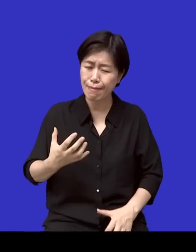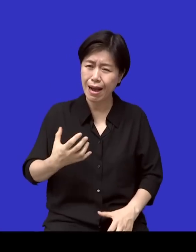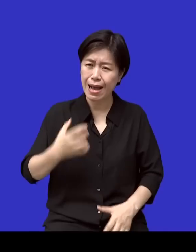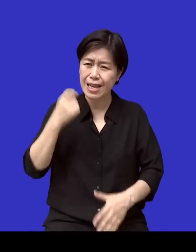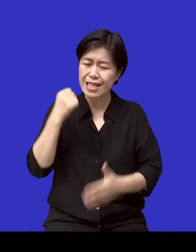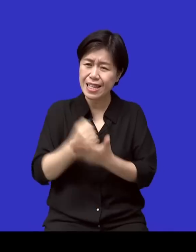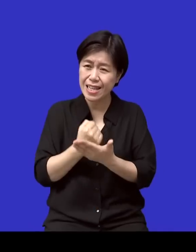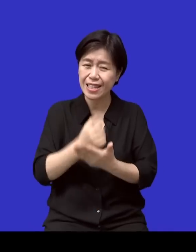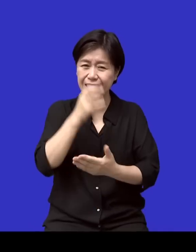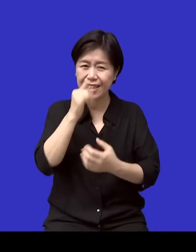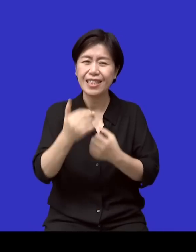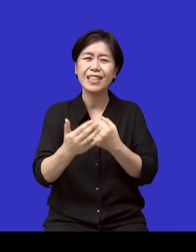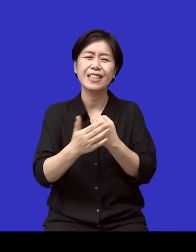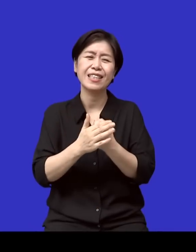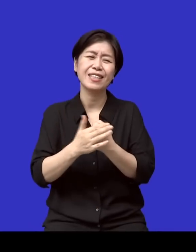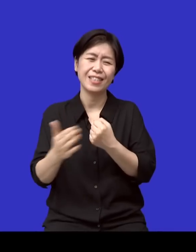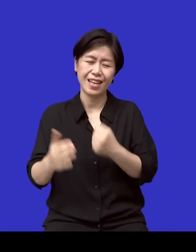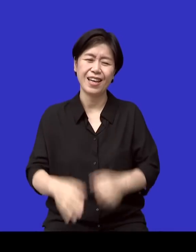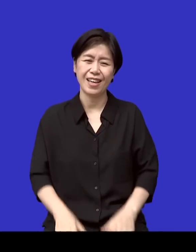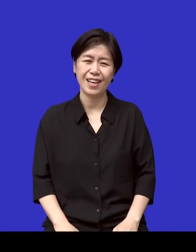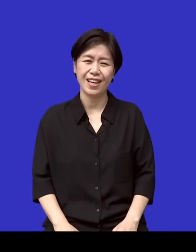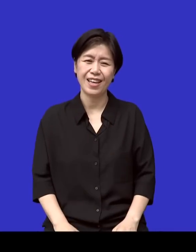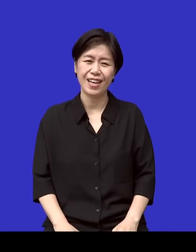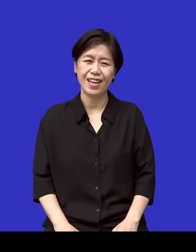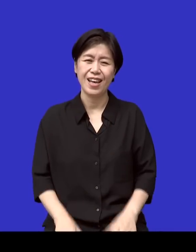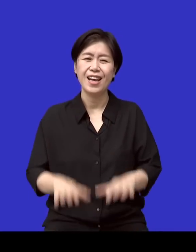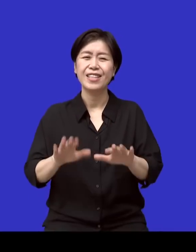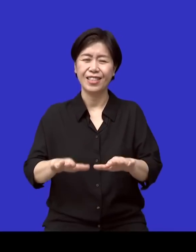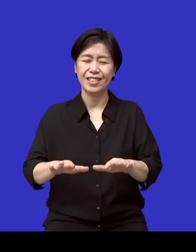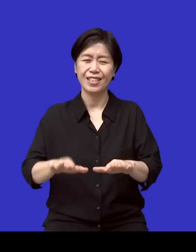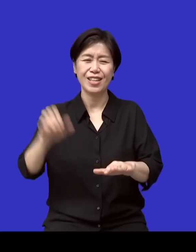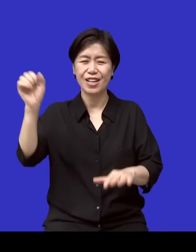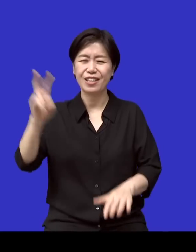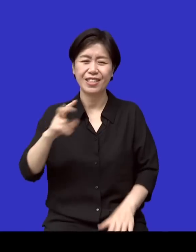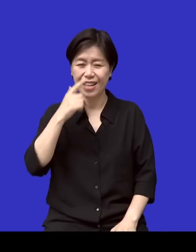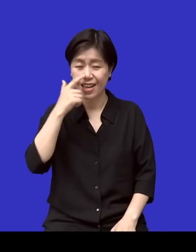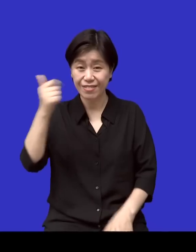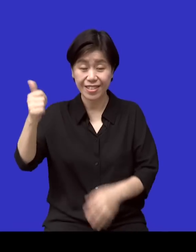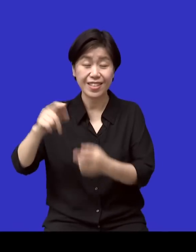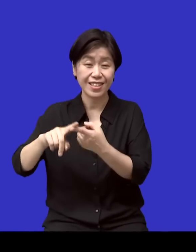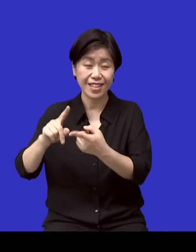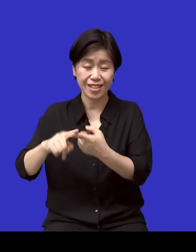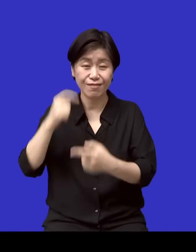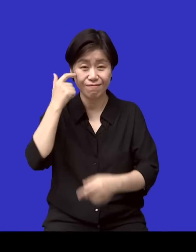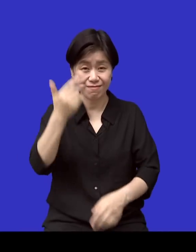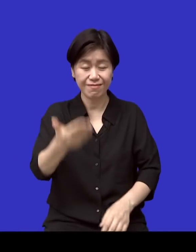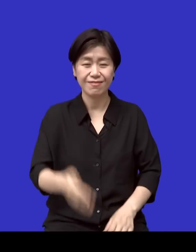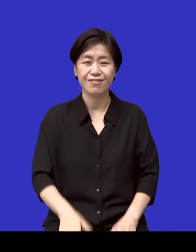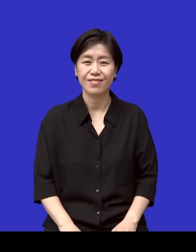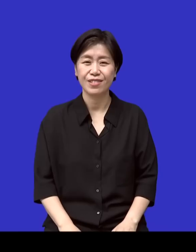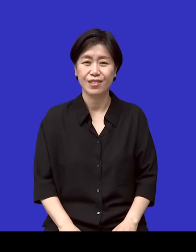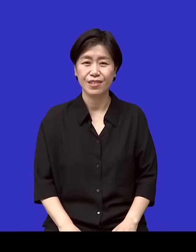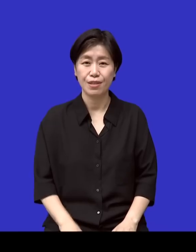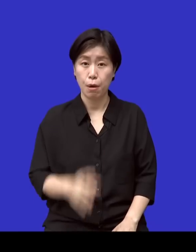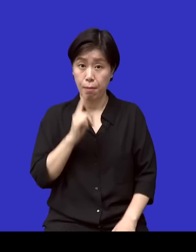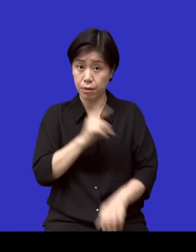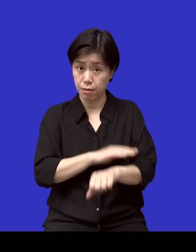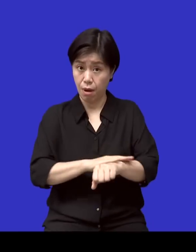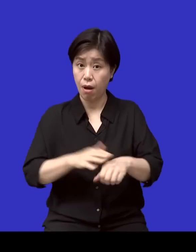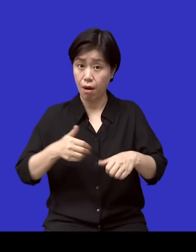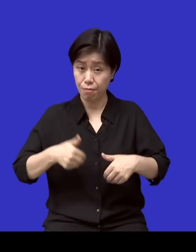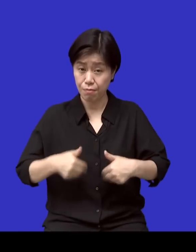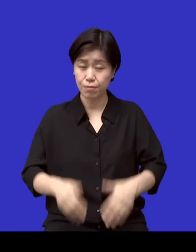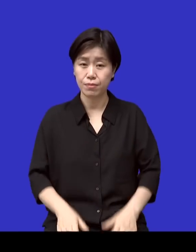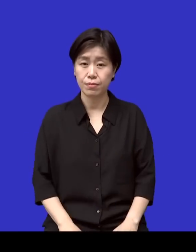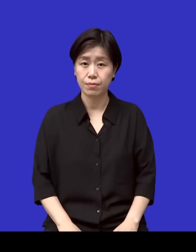얘기를 잘 못하면 무궁마저 날아간다. 네, 정말 안 되게 좀 잘해주세요. 네, 요걸 생각하면 이제 아버지 어머니도 네. 포장을 좀 해드려야죠. 아, 그런가요? 이제